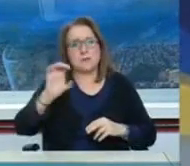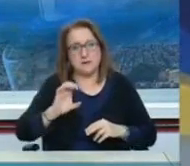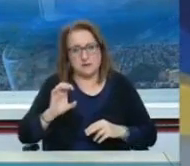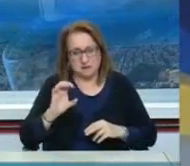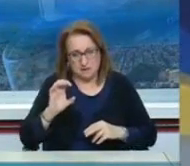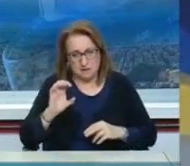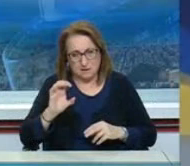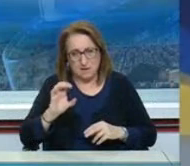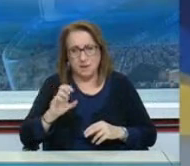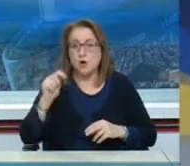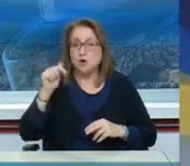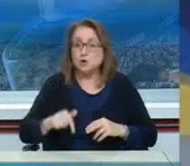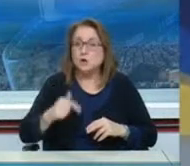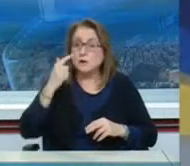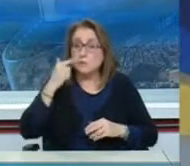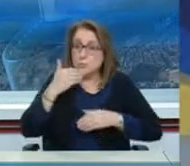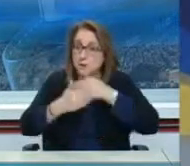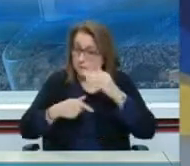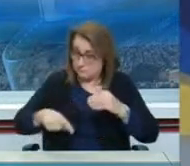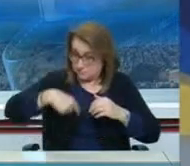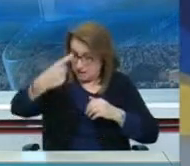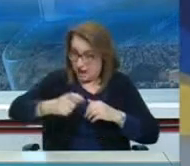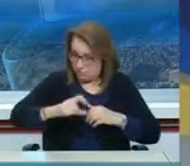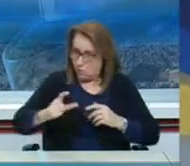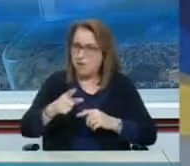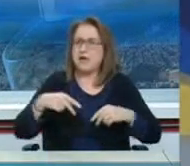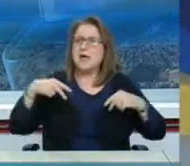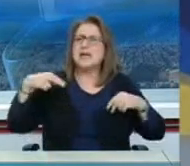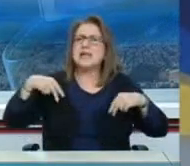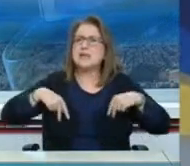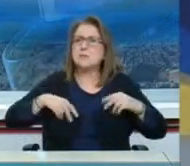επαναξιολογηθεί η κατάσταση στο Eurogroup της επόμενης εβδομάδος,